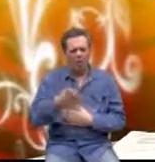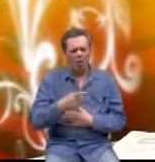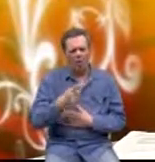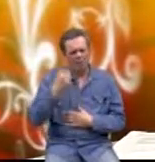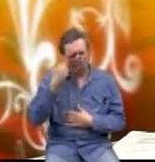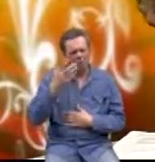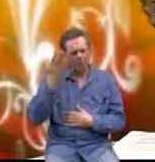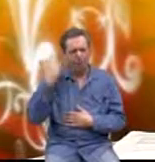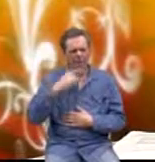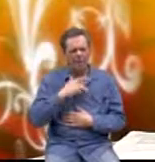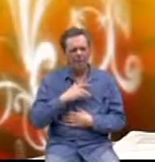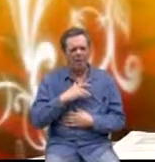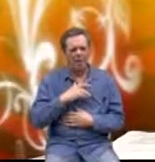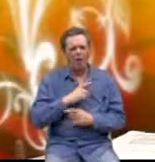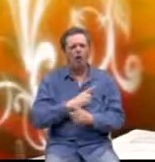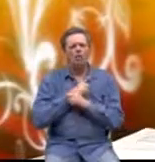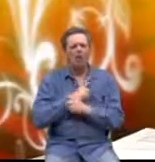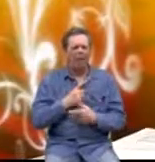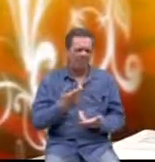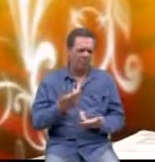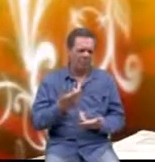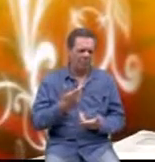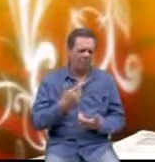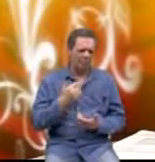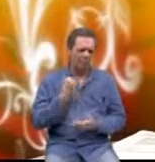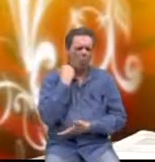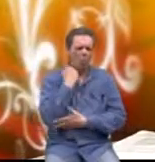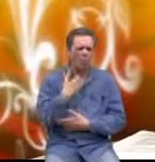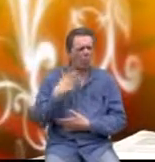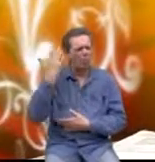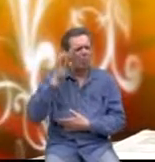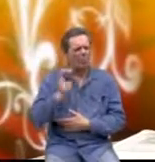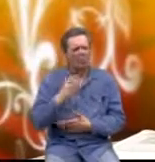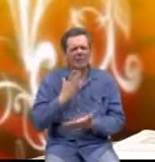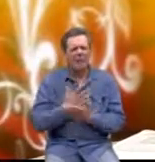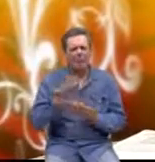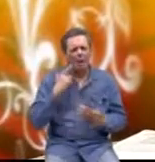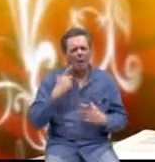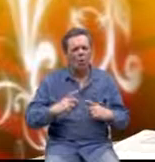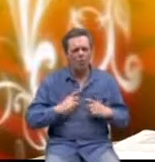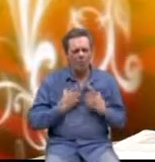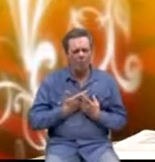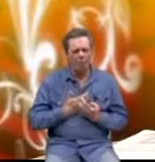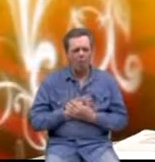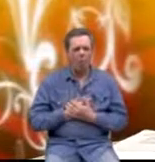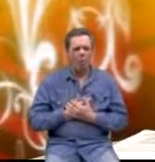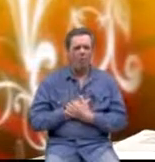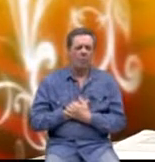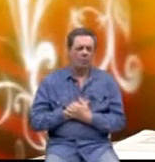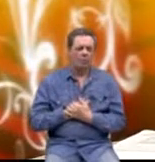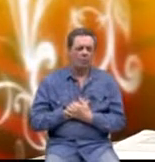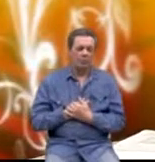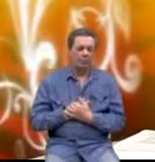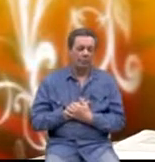nekih gluposti. Mi možemo biti dobri samo ako živimo u... Ja vam kažem, ja sam živjela vani